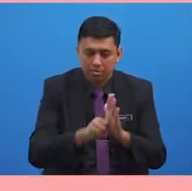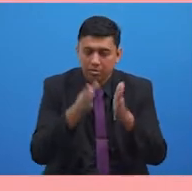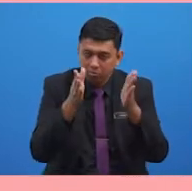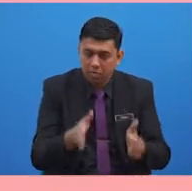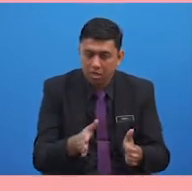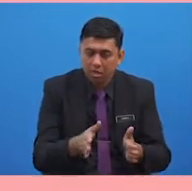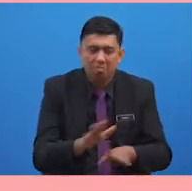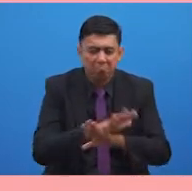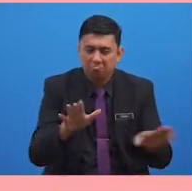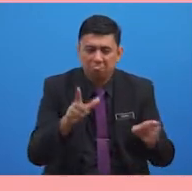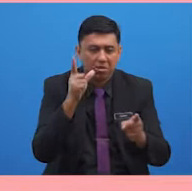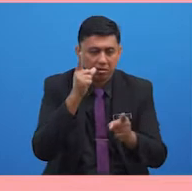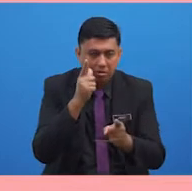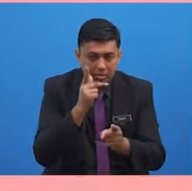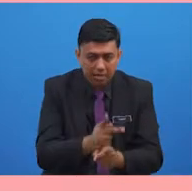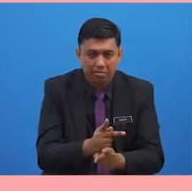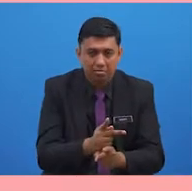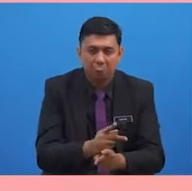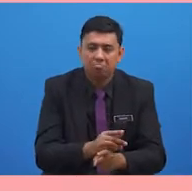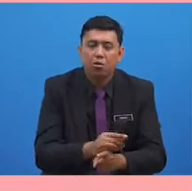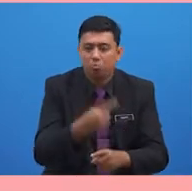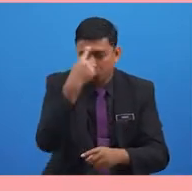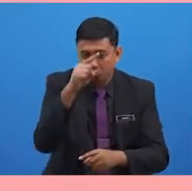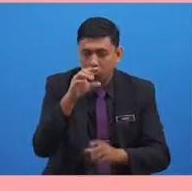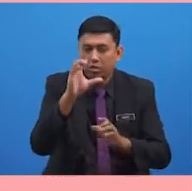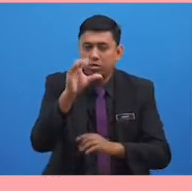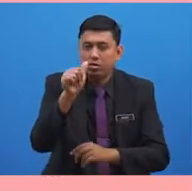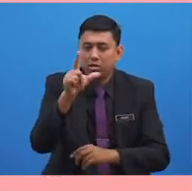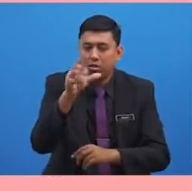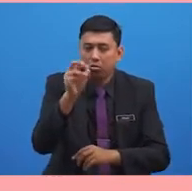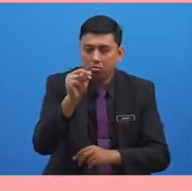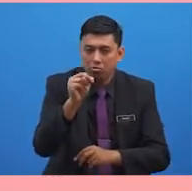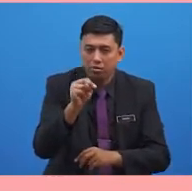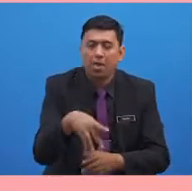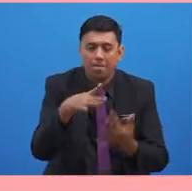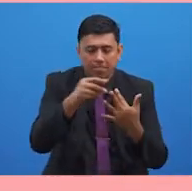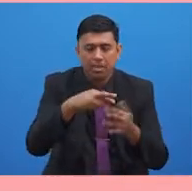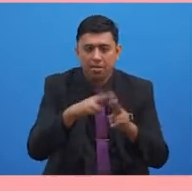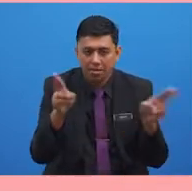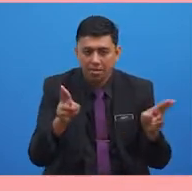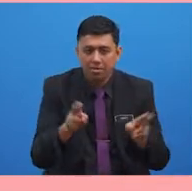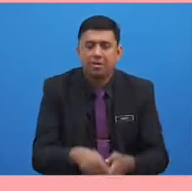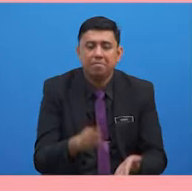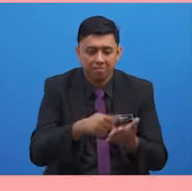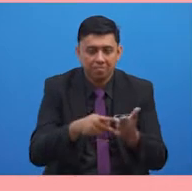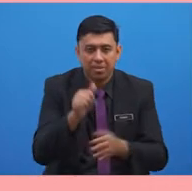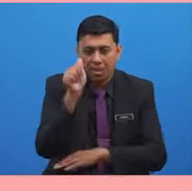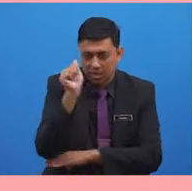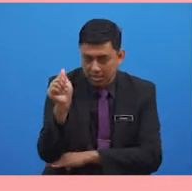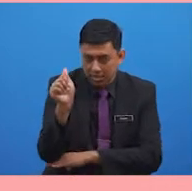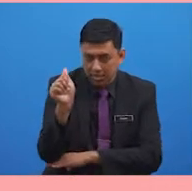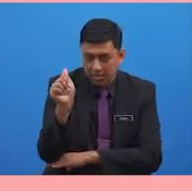seseorang didapati tidak layak untuk menjadi calon pilihan raya sekiranya A.